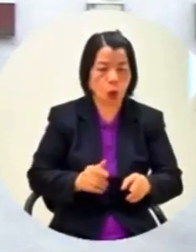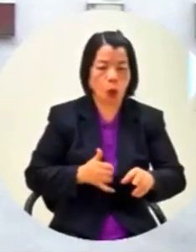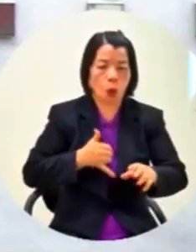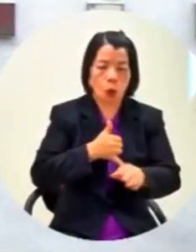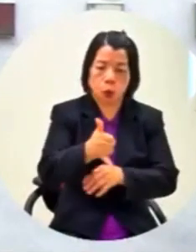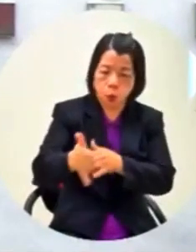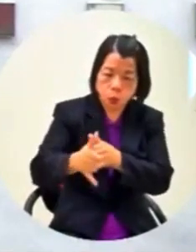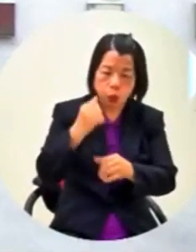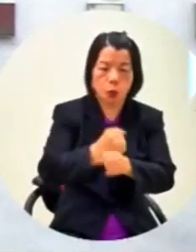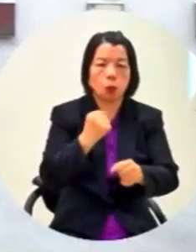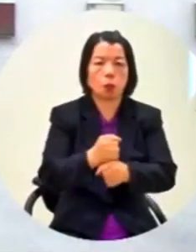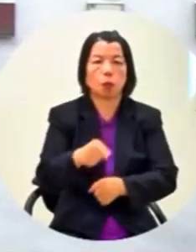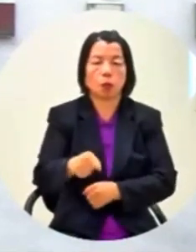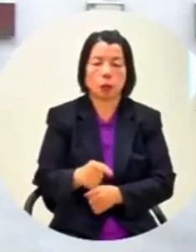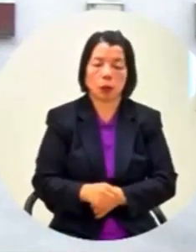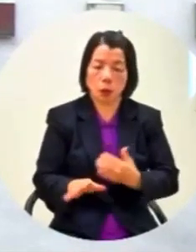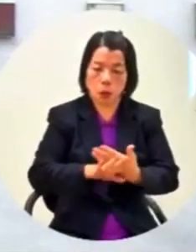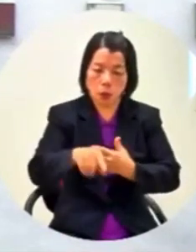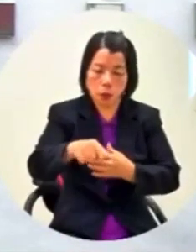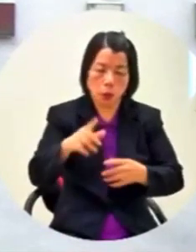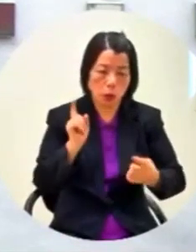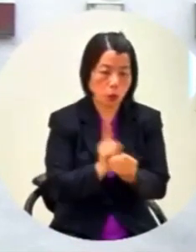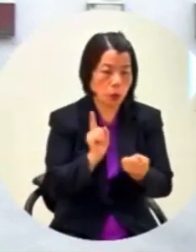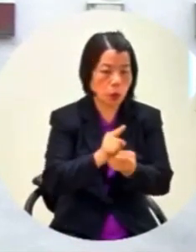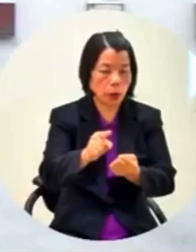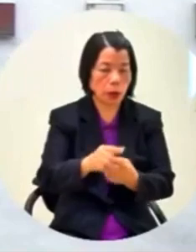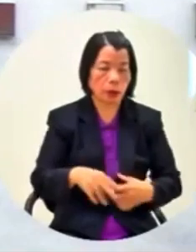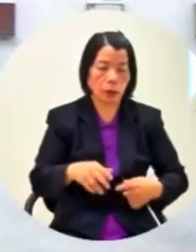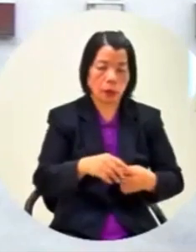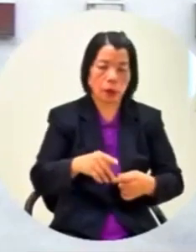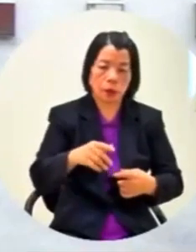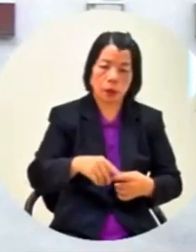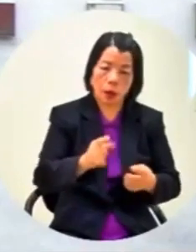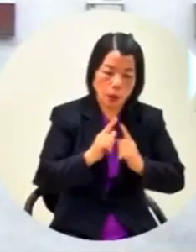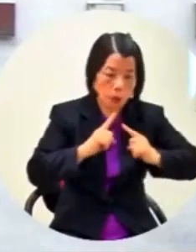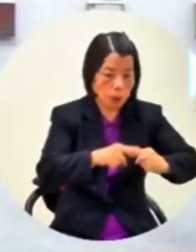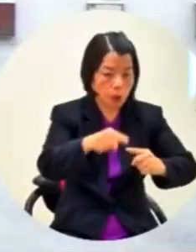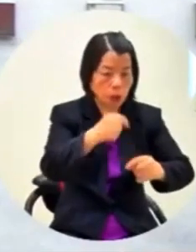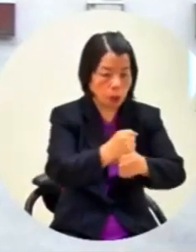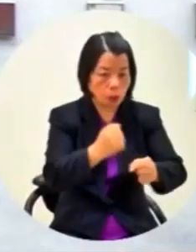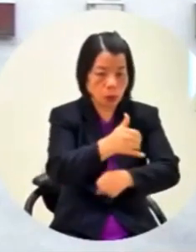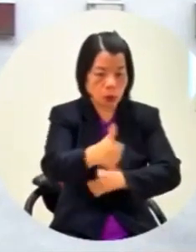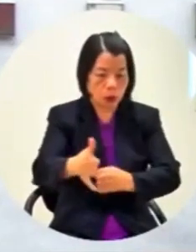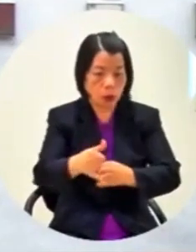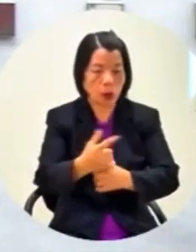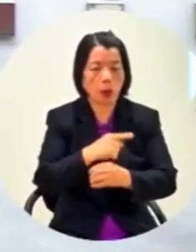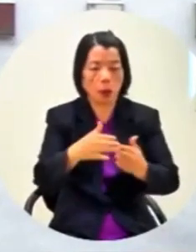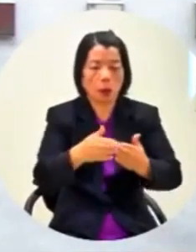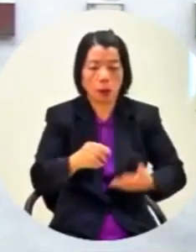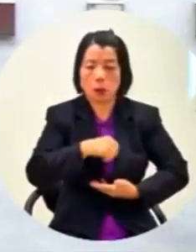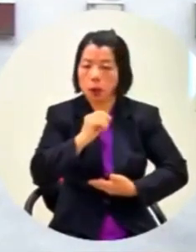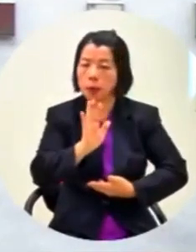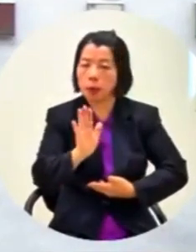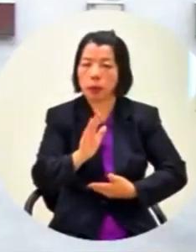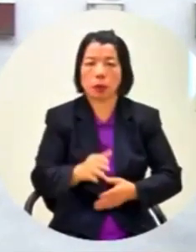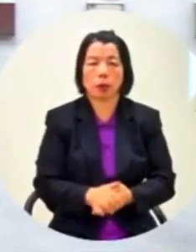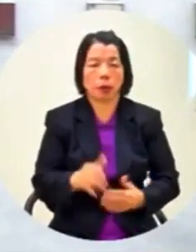外，为确保第一线防疫人员执勤无后顾之忧，因此成立的防疫小